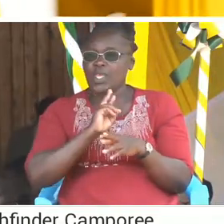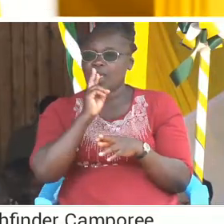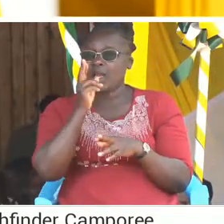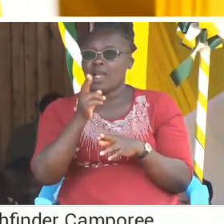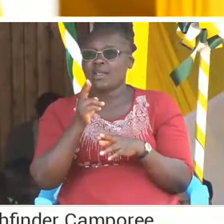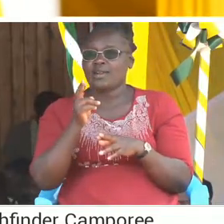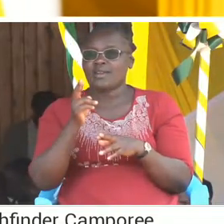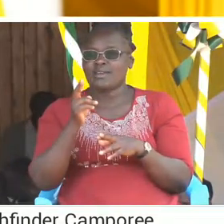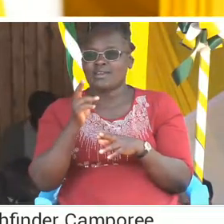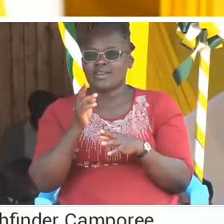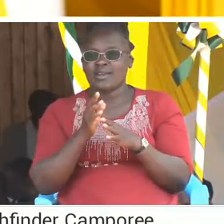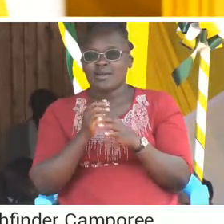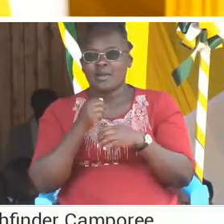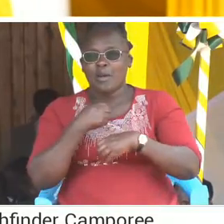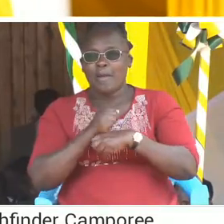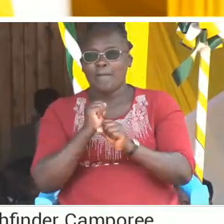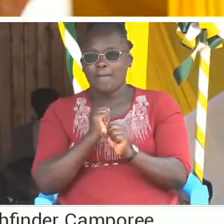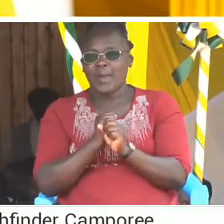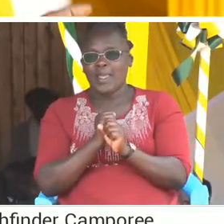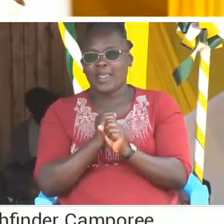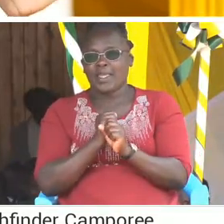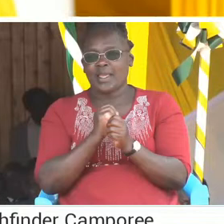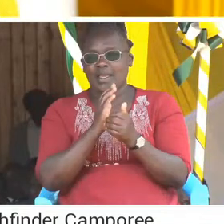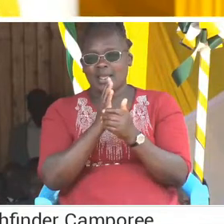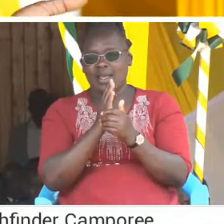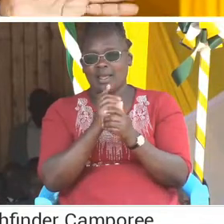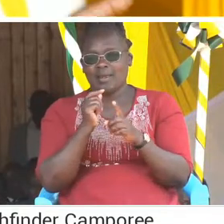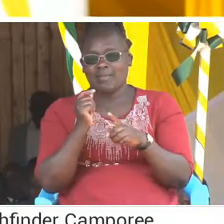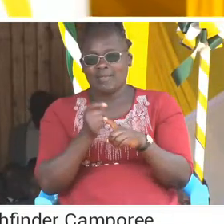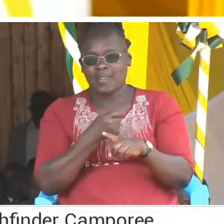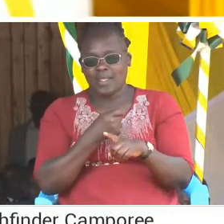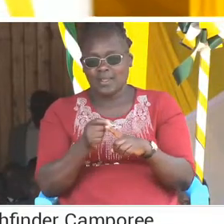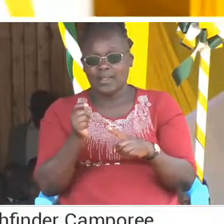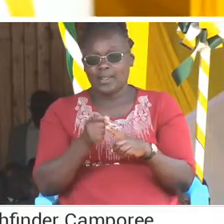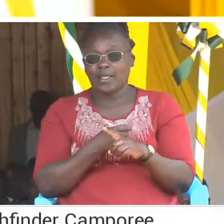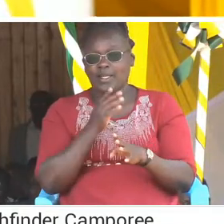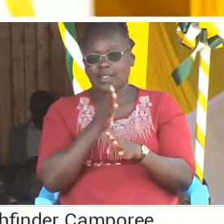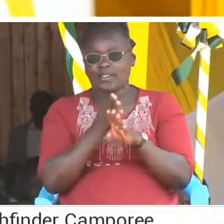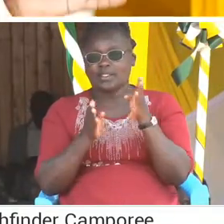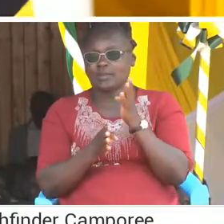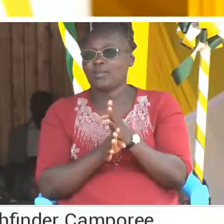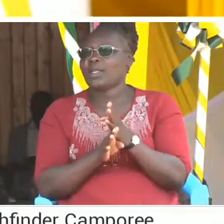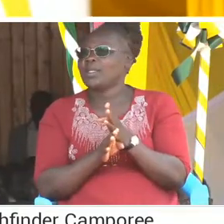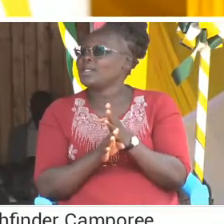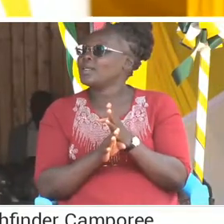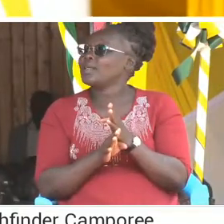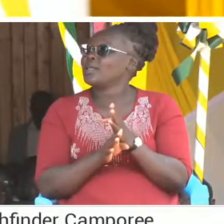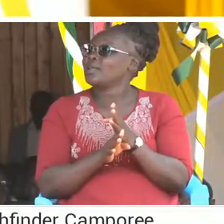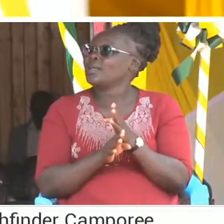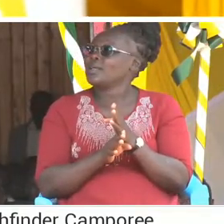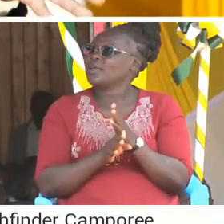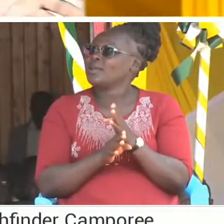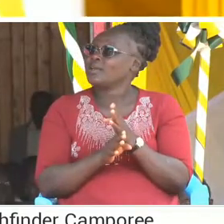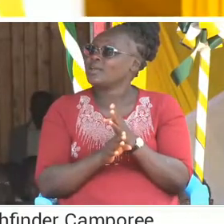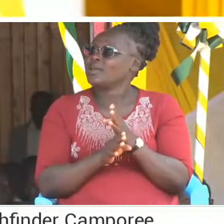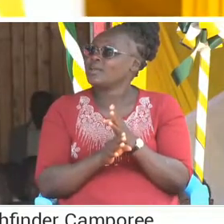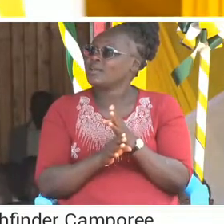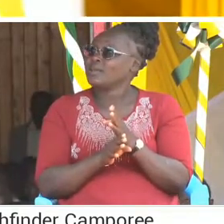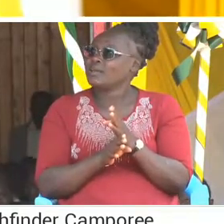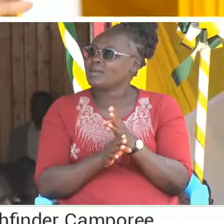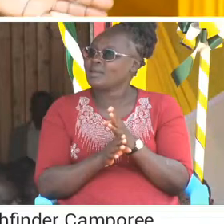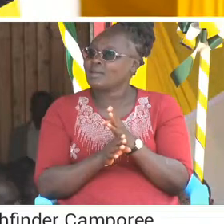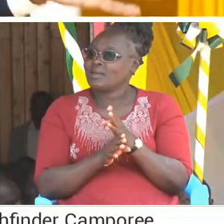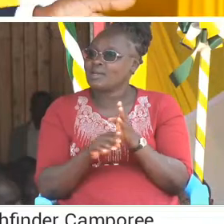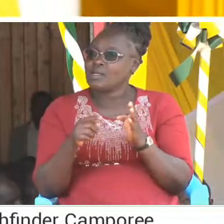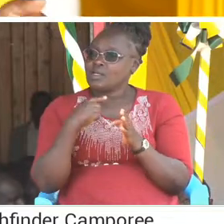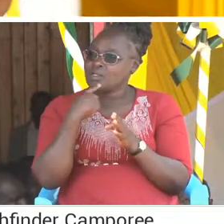ya jana wale walitoka. Kwa kukakua hiyo kwa rida hata sindi amepata nafasi kubwa sana. Anaweza pata ya huko 2040 ya kakue mirati